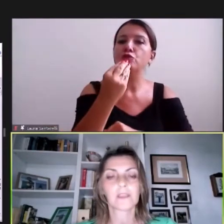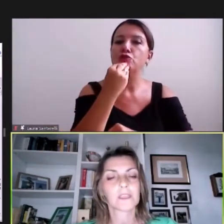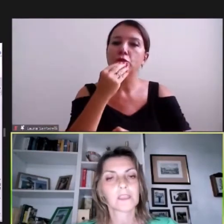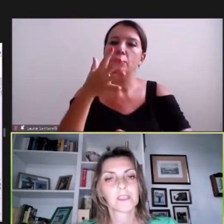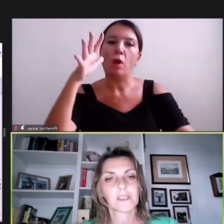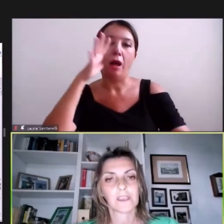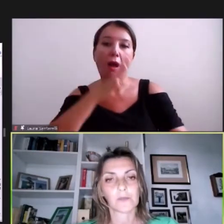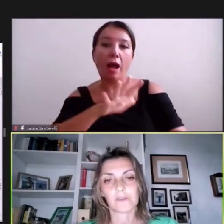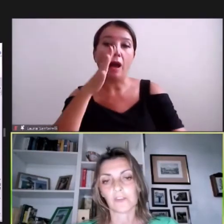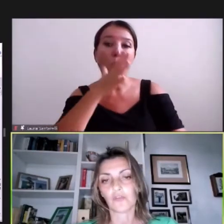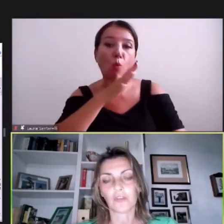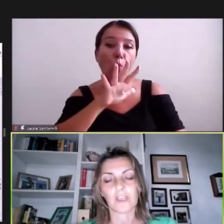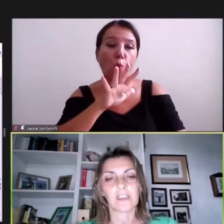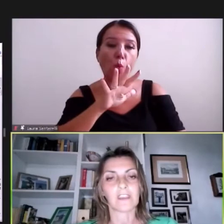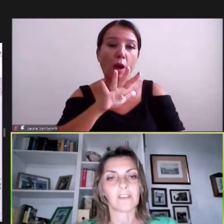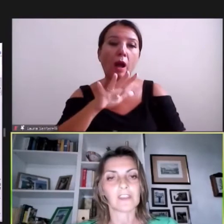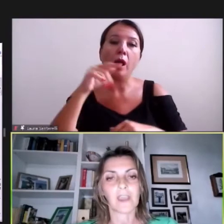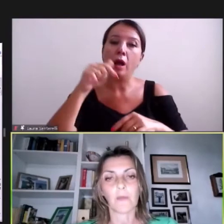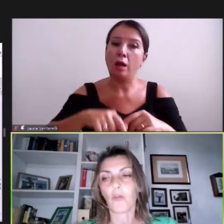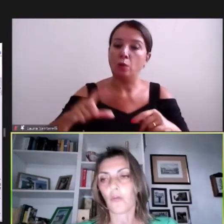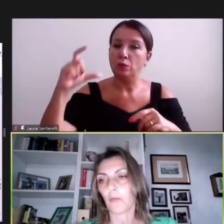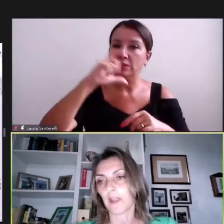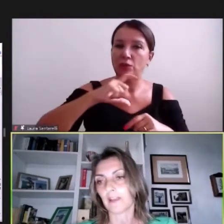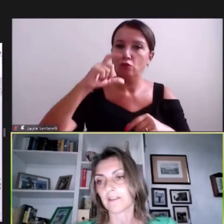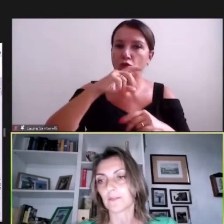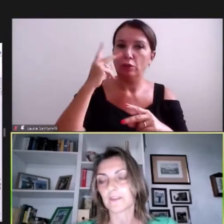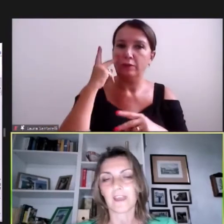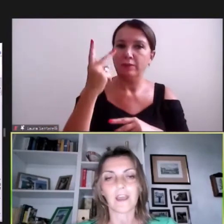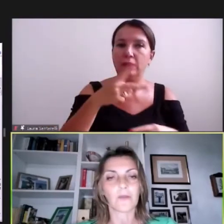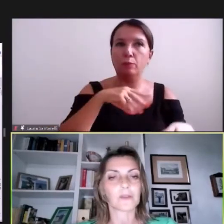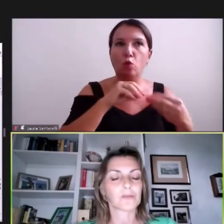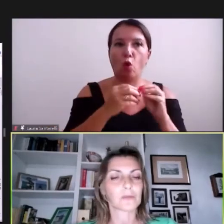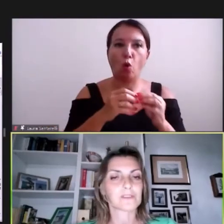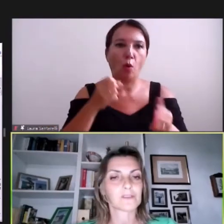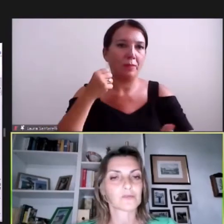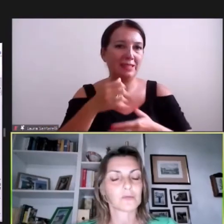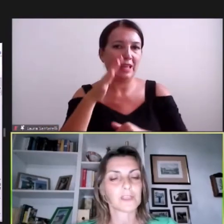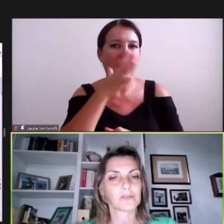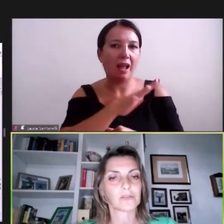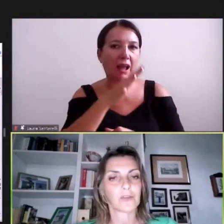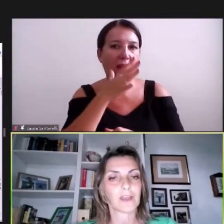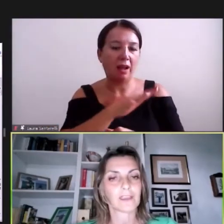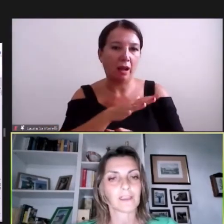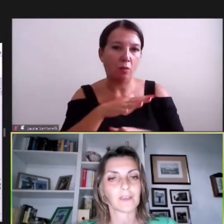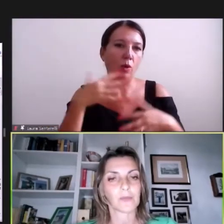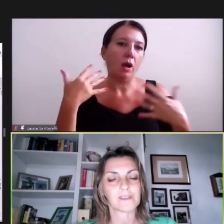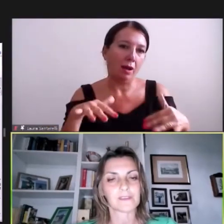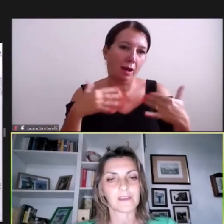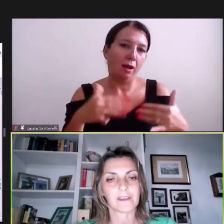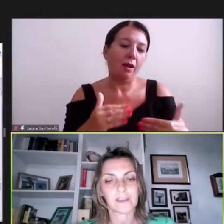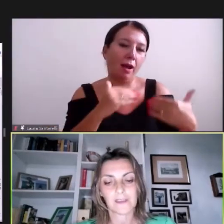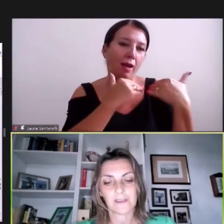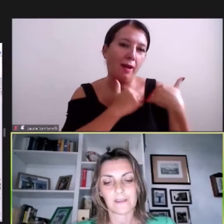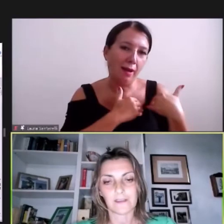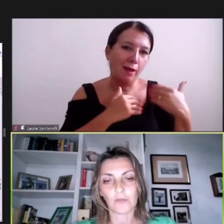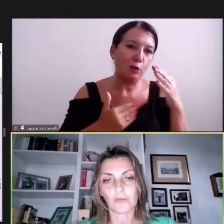sull'acqua. In questi giorni vediamo come la risorsa acqua, insomma, sta assumendo anche